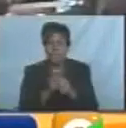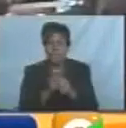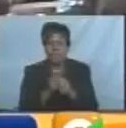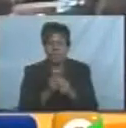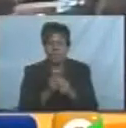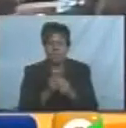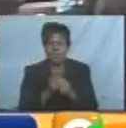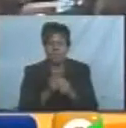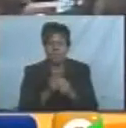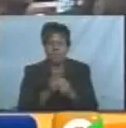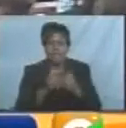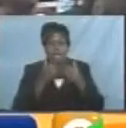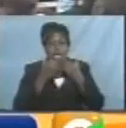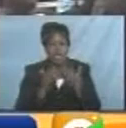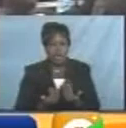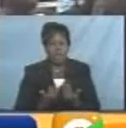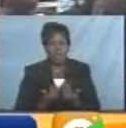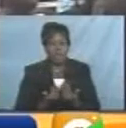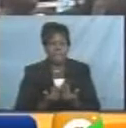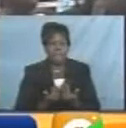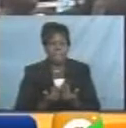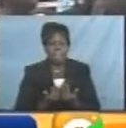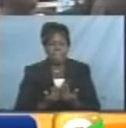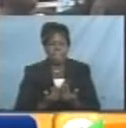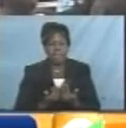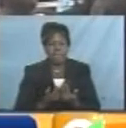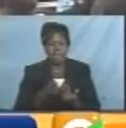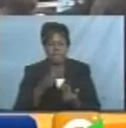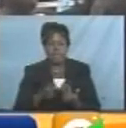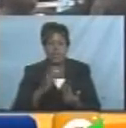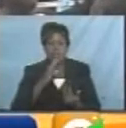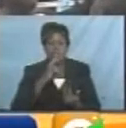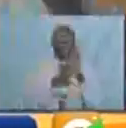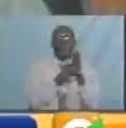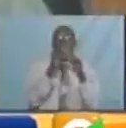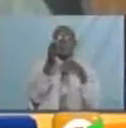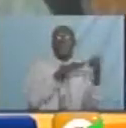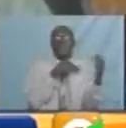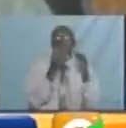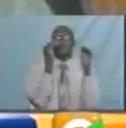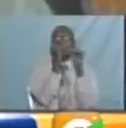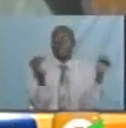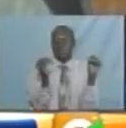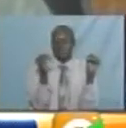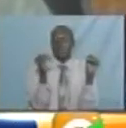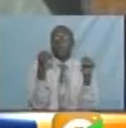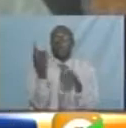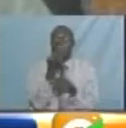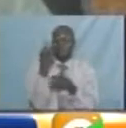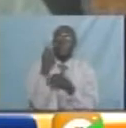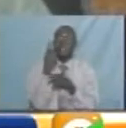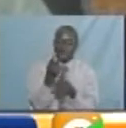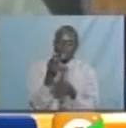hayo mapya akiwa ni mkurugenzi mkuu wa chama cha ODM Janet Ongera. We only deem that it